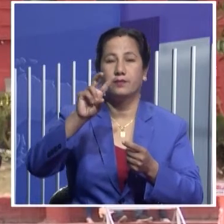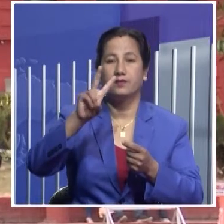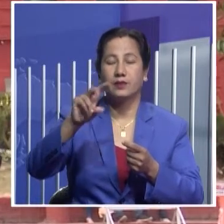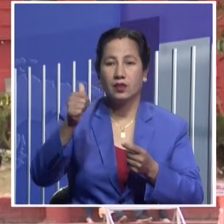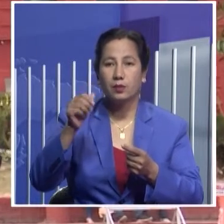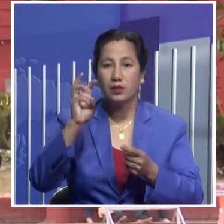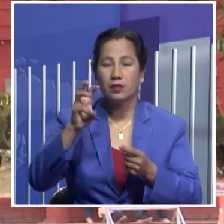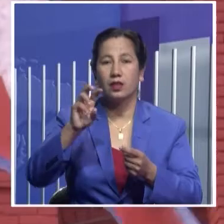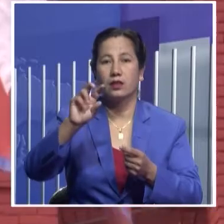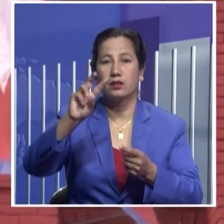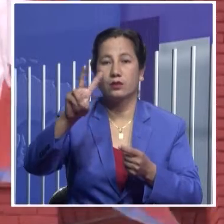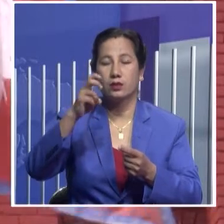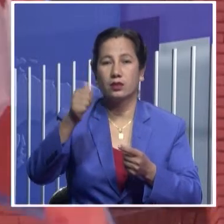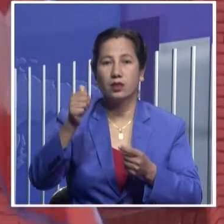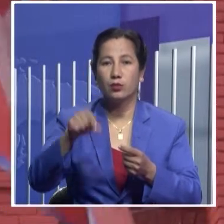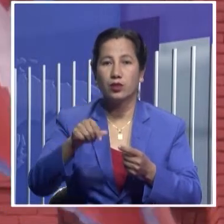छ। कुल संक्रमित मध्ये